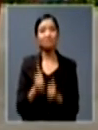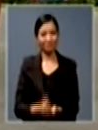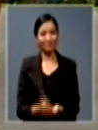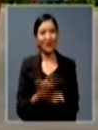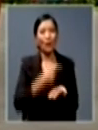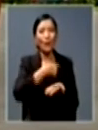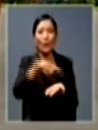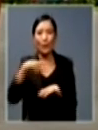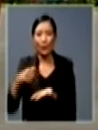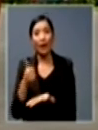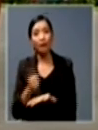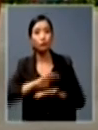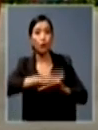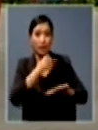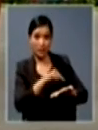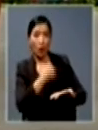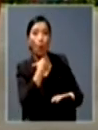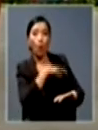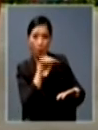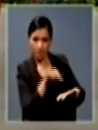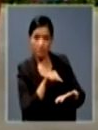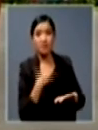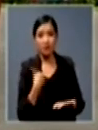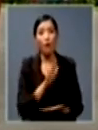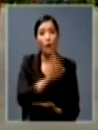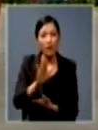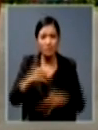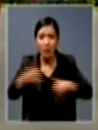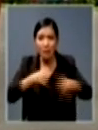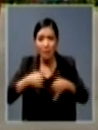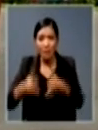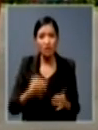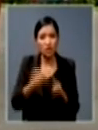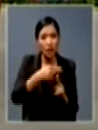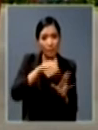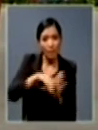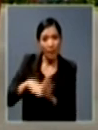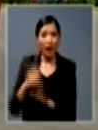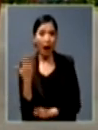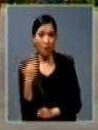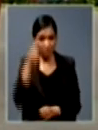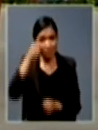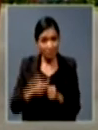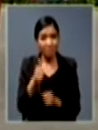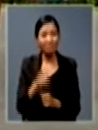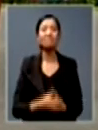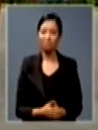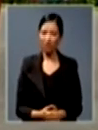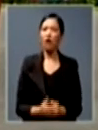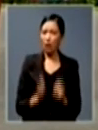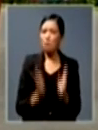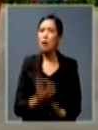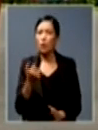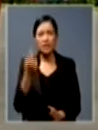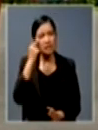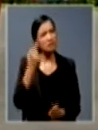าชนเนี่ยได้มีเงินหมุนเวียนนะครับอาจจะดูว่าจำนวนคนอาจจะไม่มากนักนะฮะ เงินอาจจะน้อยหน่อยในความรู้สึกของบางคน ค แต่ว่